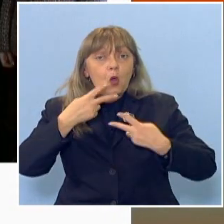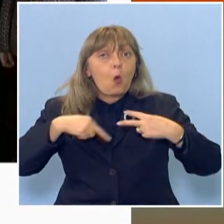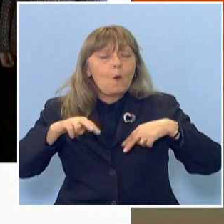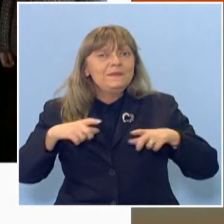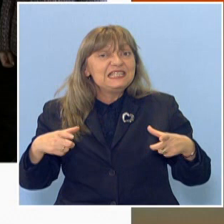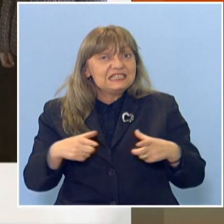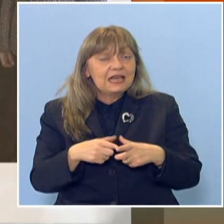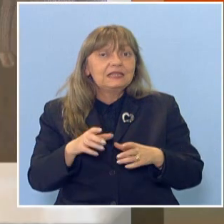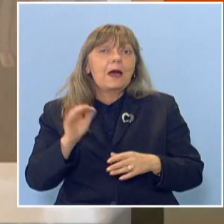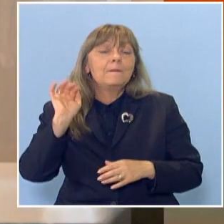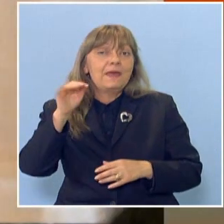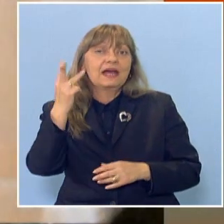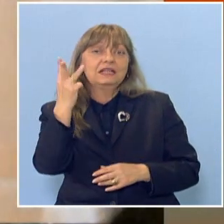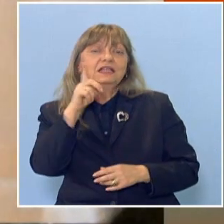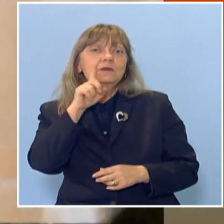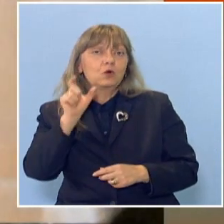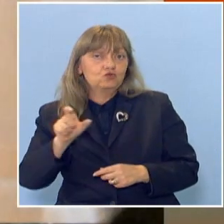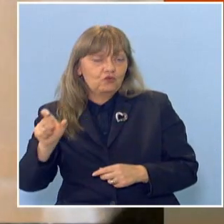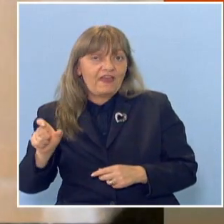към форума, която го организира.